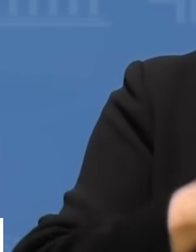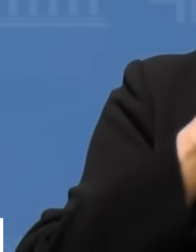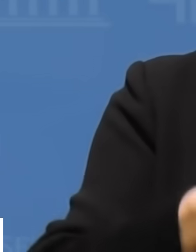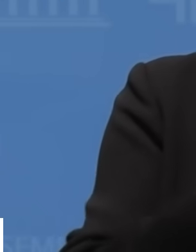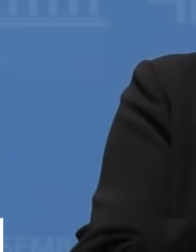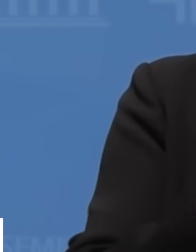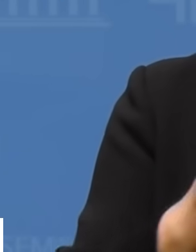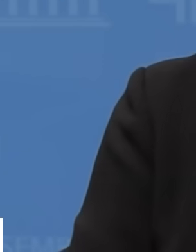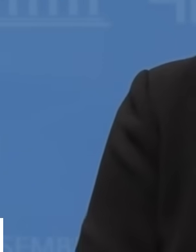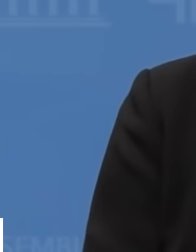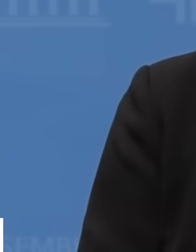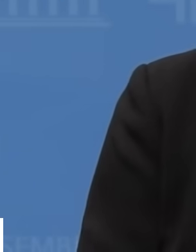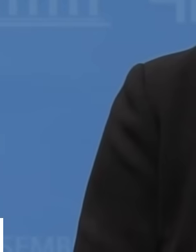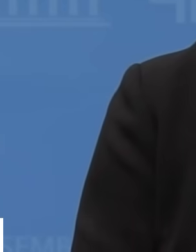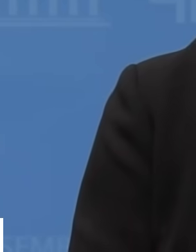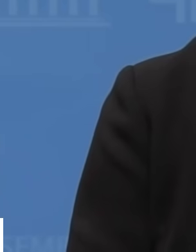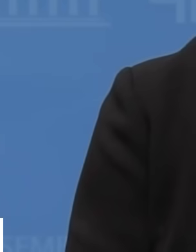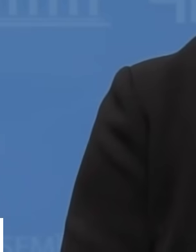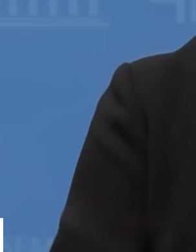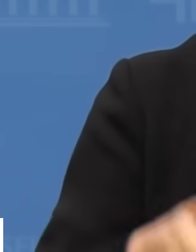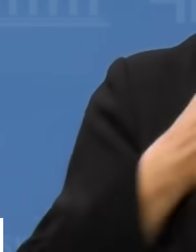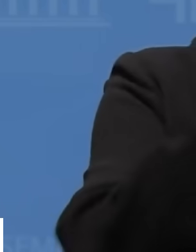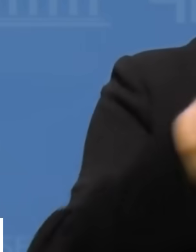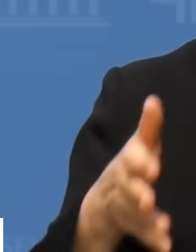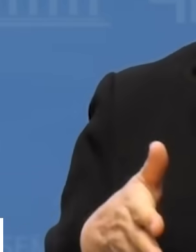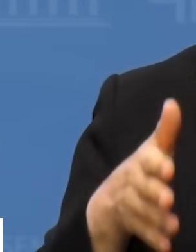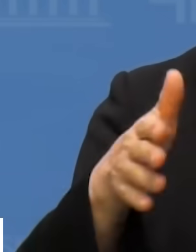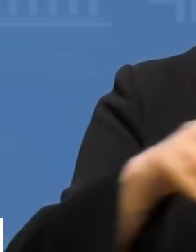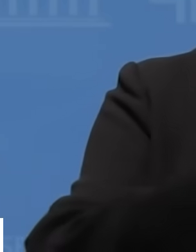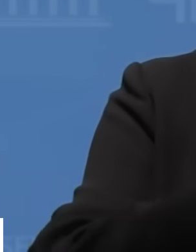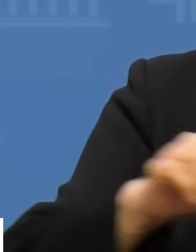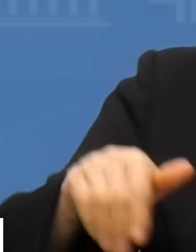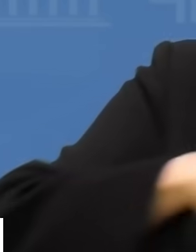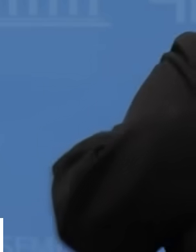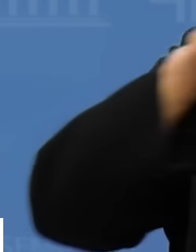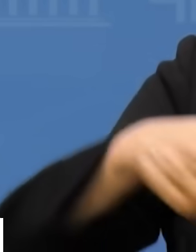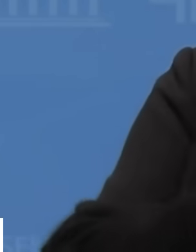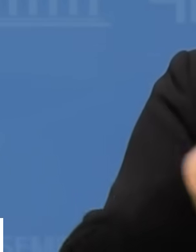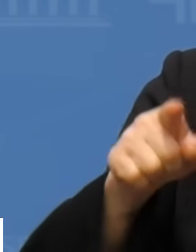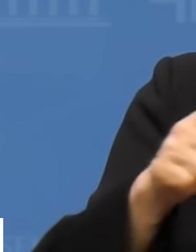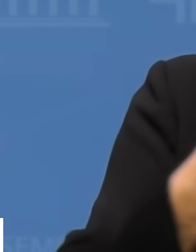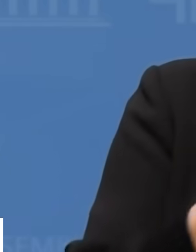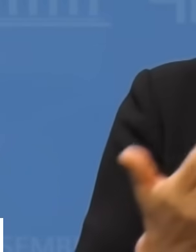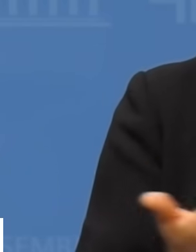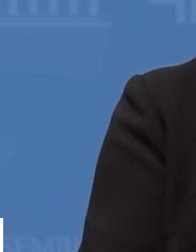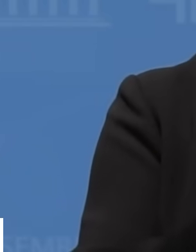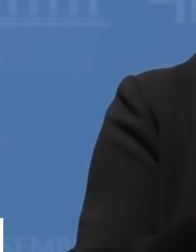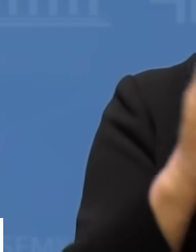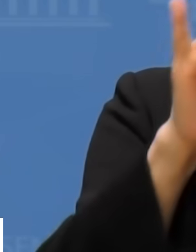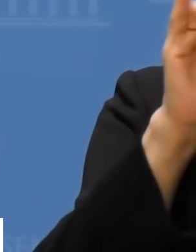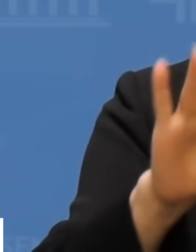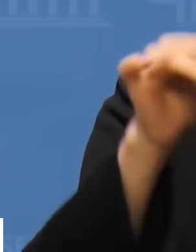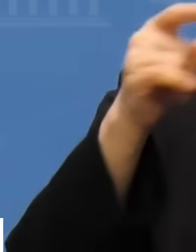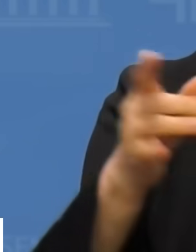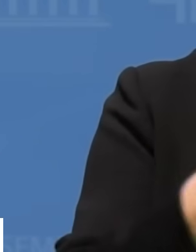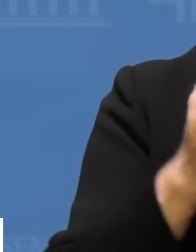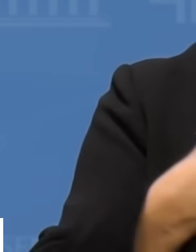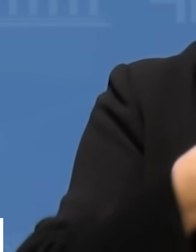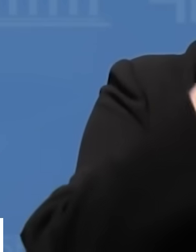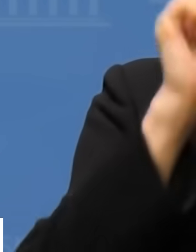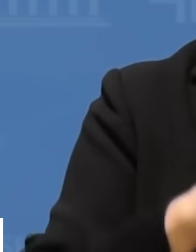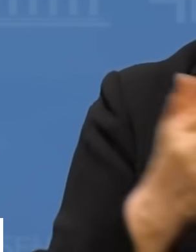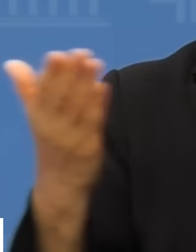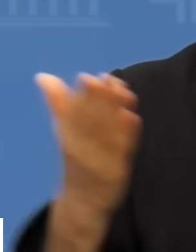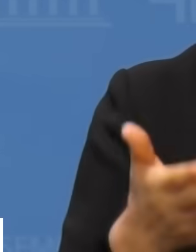지원하도록 하겠습니다. 대로변과 지하철 주변은 입체개발 방식으로 부족한